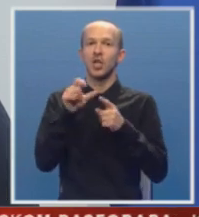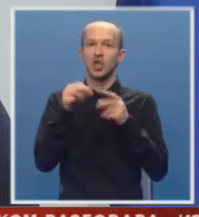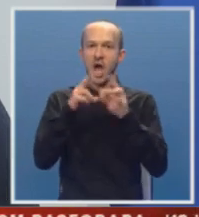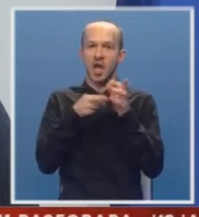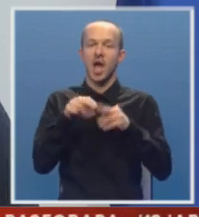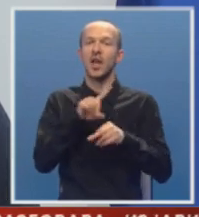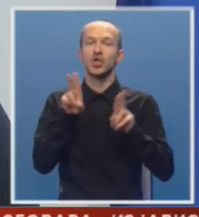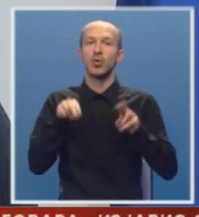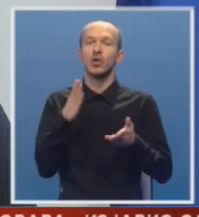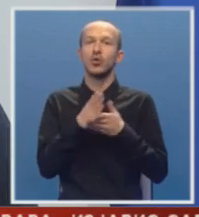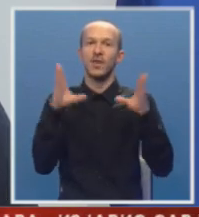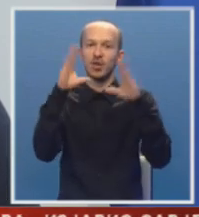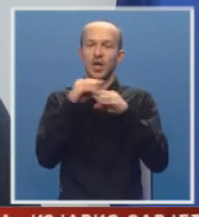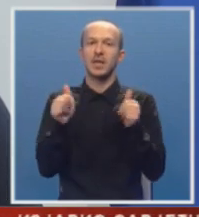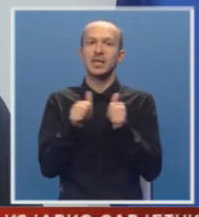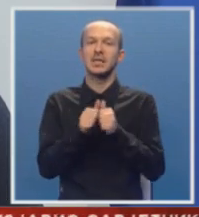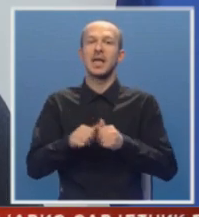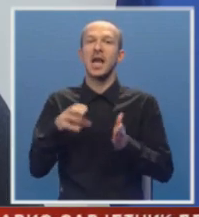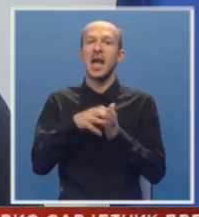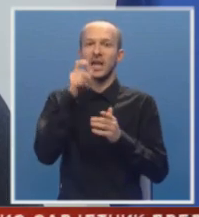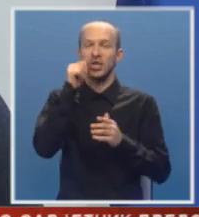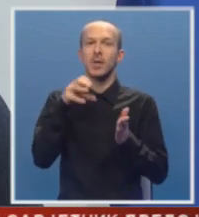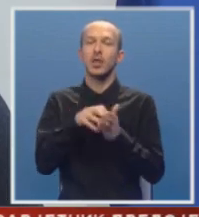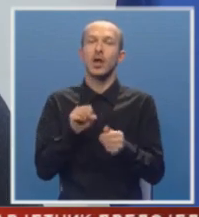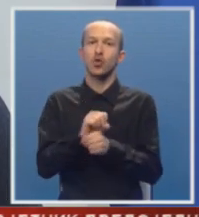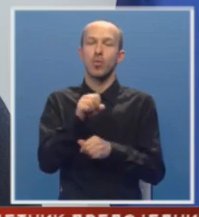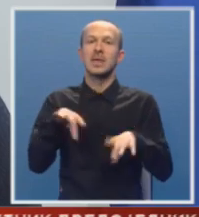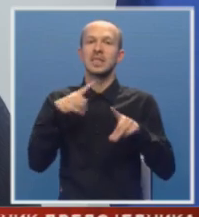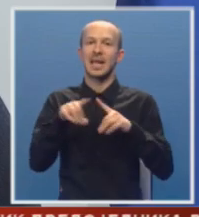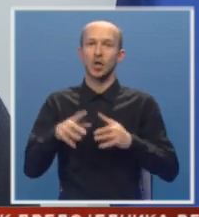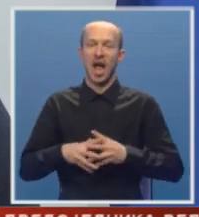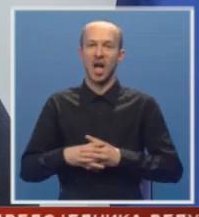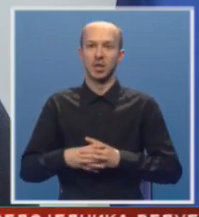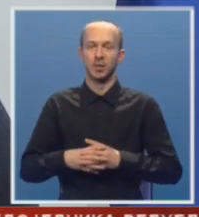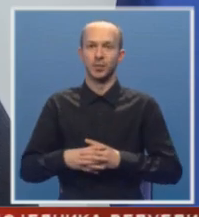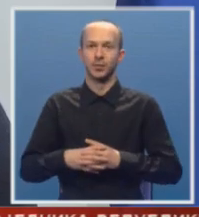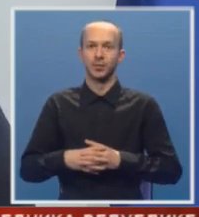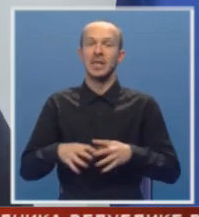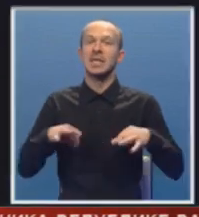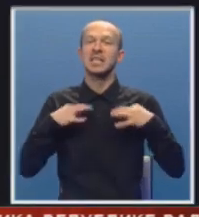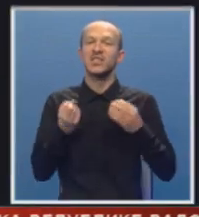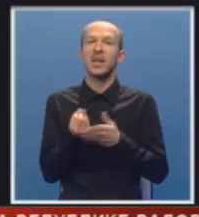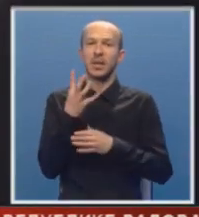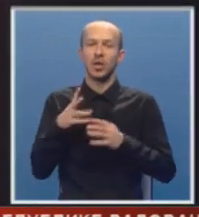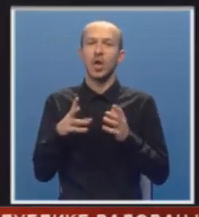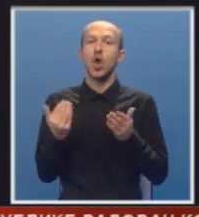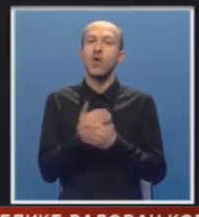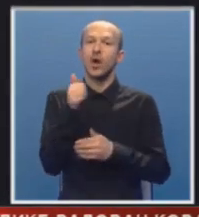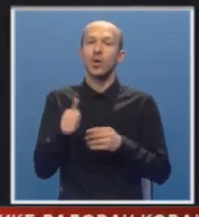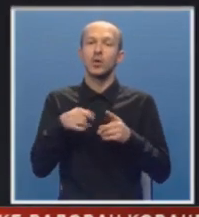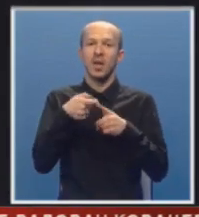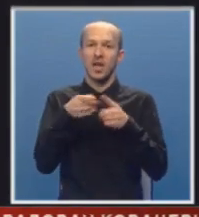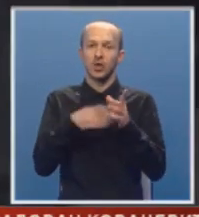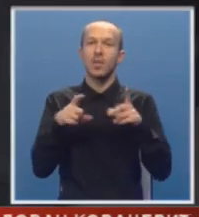neće moći da bude večera sa građanima grada Doboja iz razloga zdravstvene prirode. Nova godina po